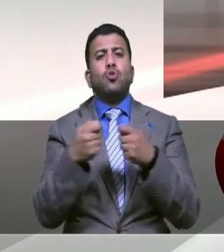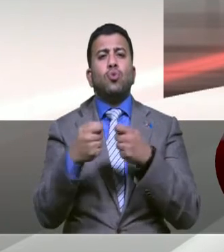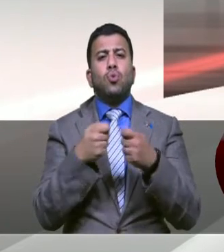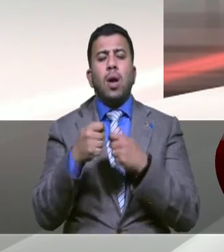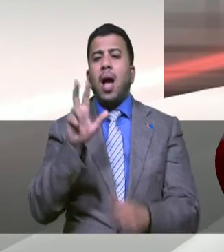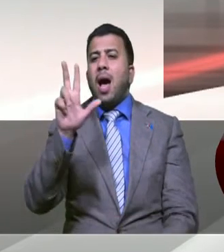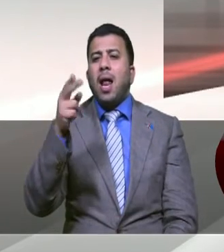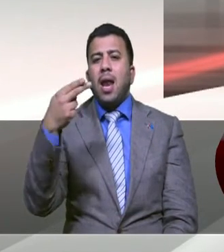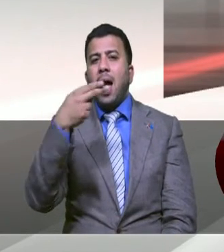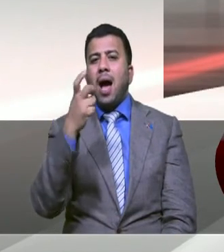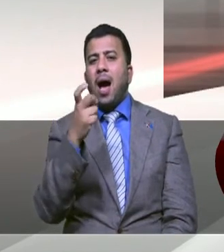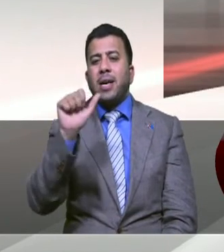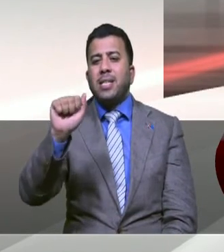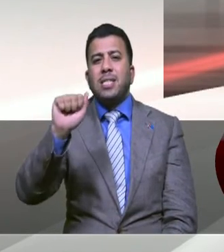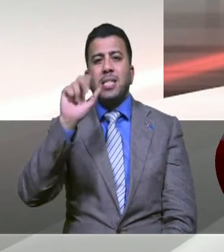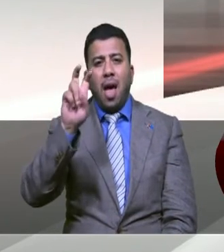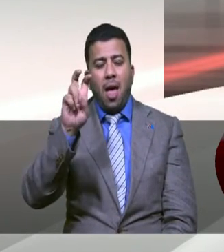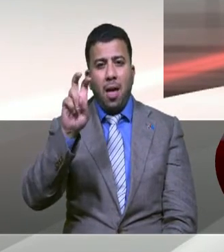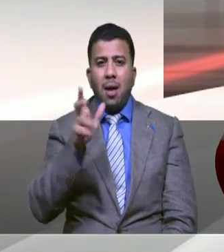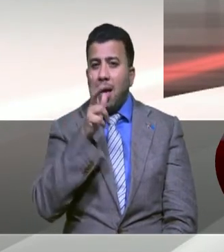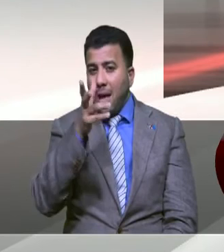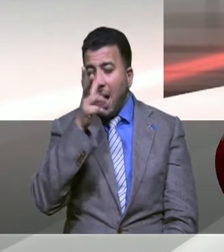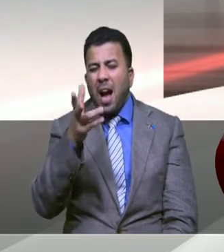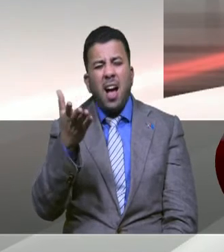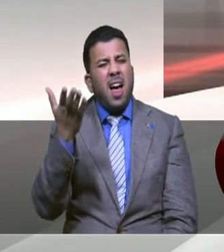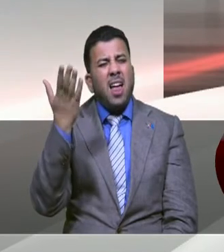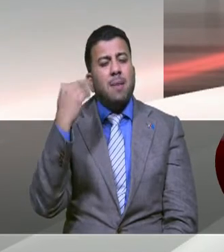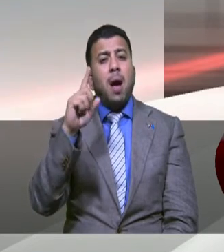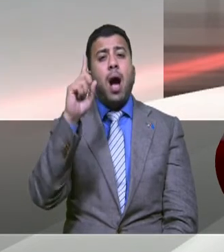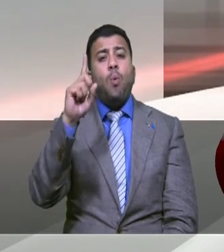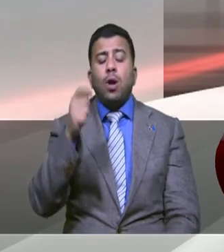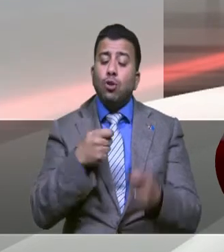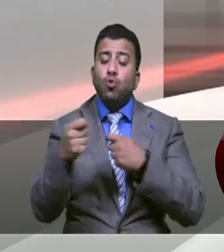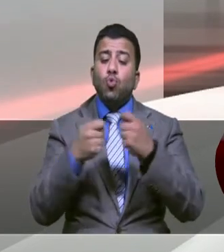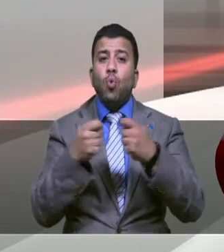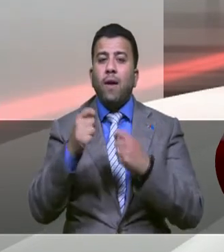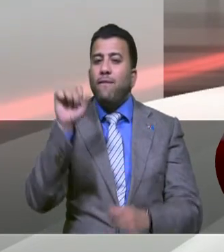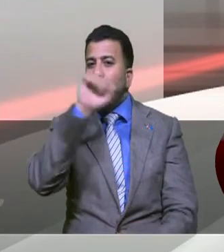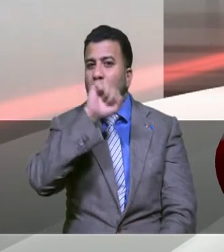العرصة، وهذا كان أقدم أسواق الشارقة،